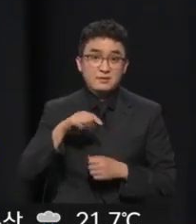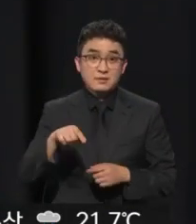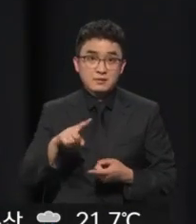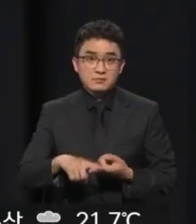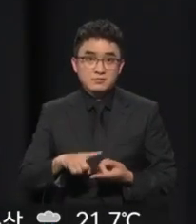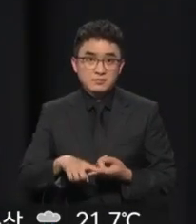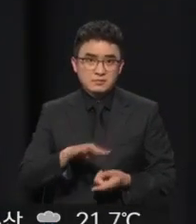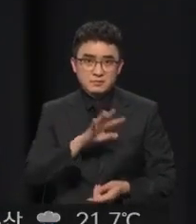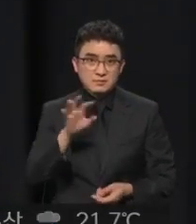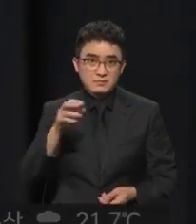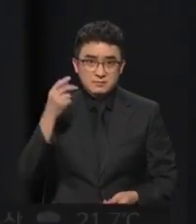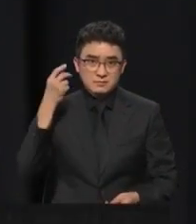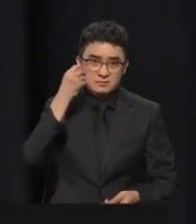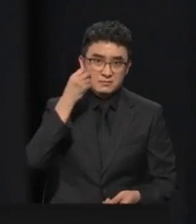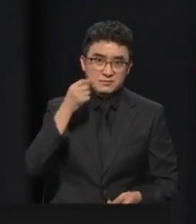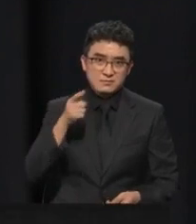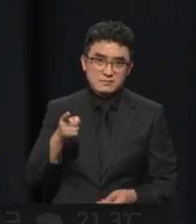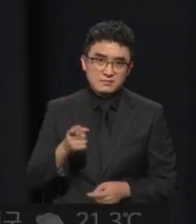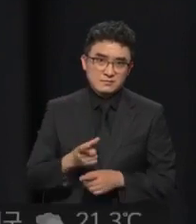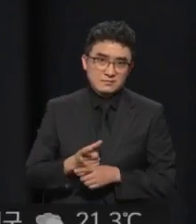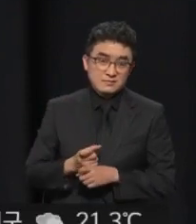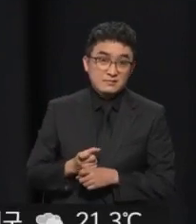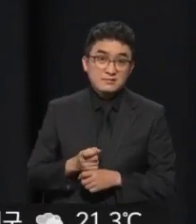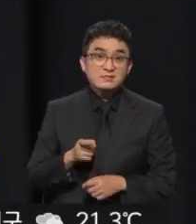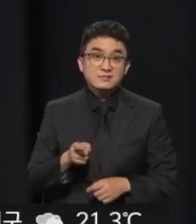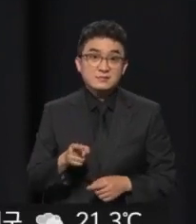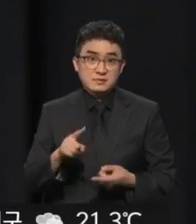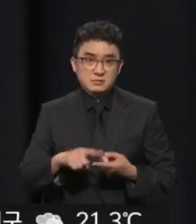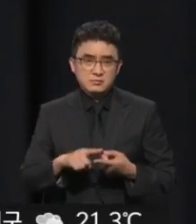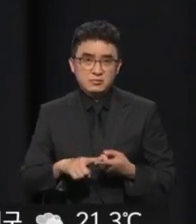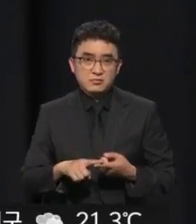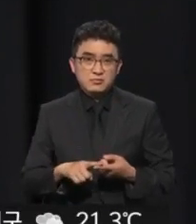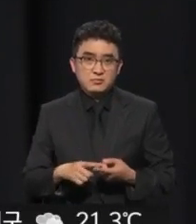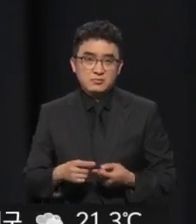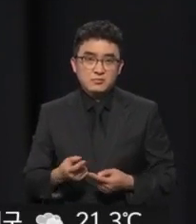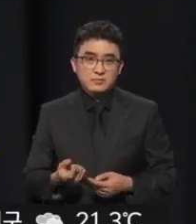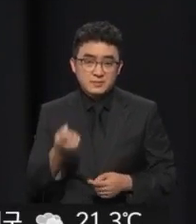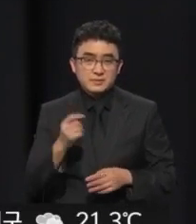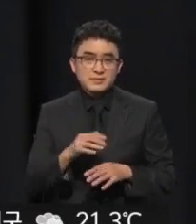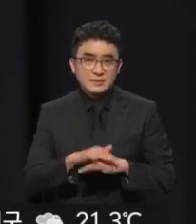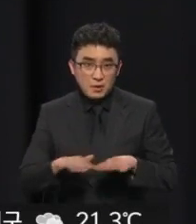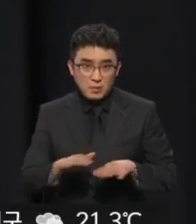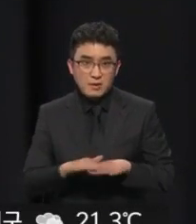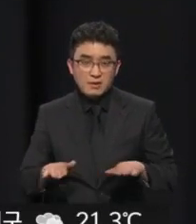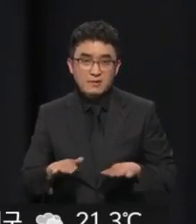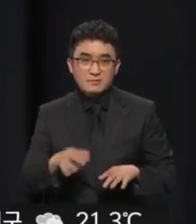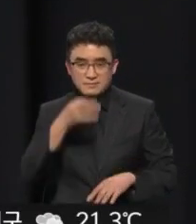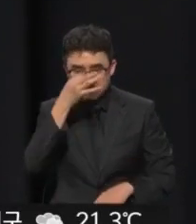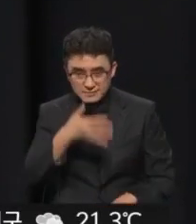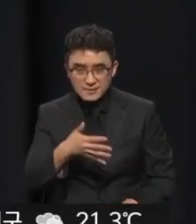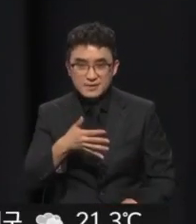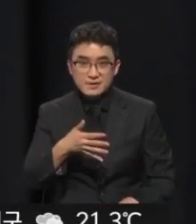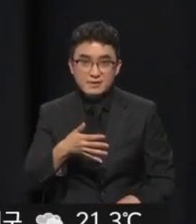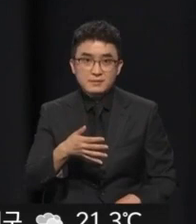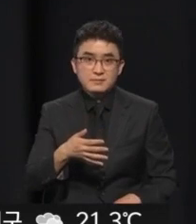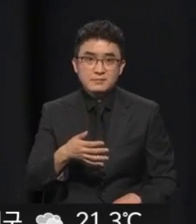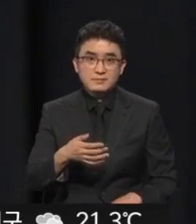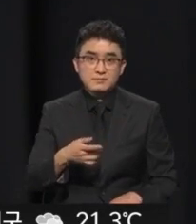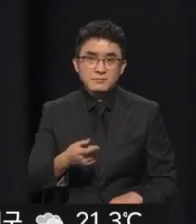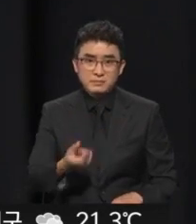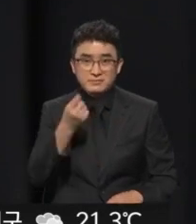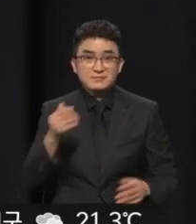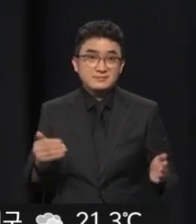그러니까 이것도 그냥 드라이하게 사과하고 앞으로 이런 일 없게끔 좋지만 제대로 되면 되는 일을 사실은 훨씬 더